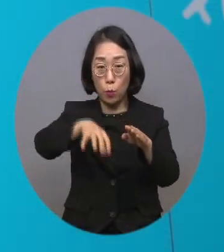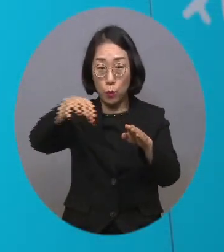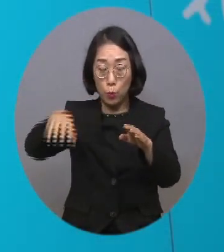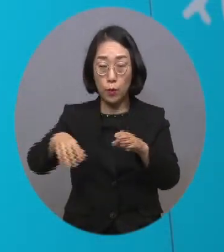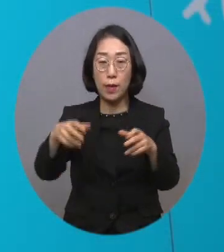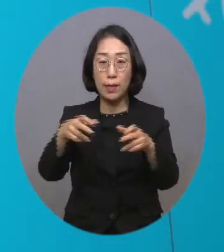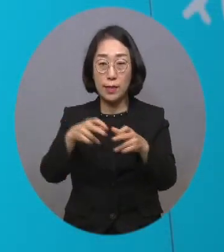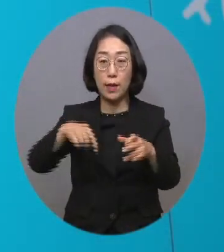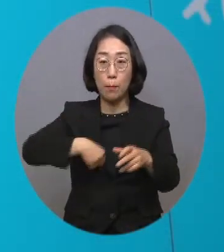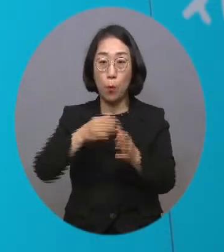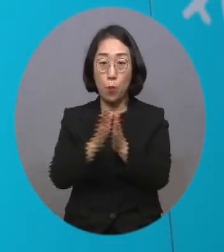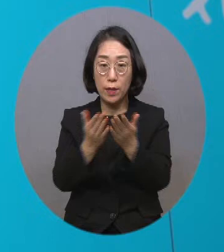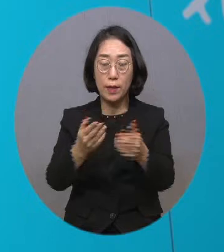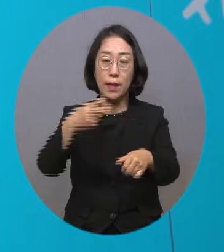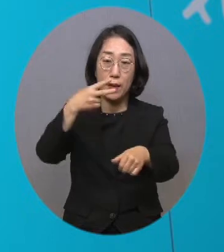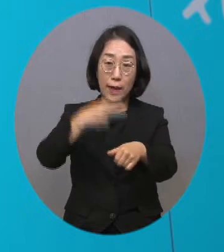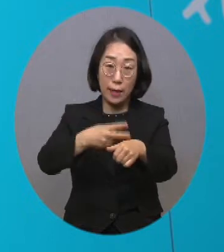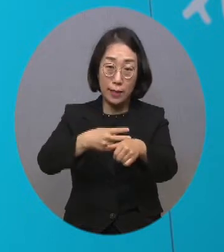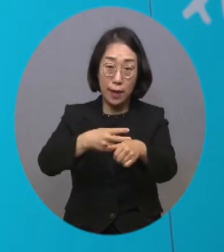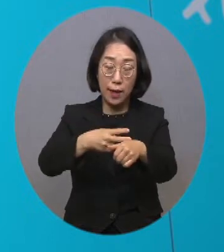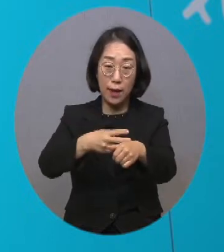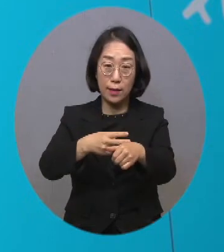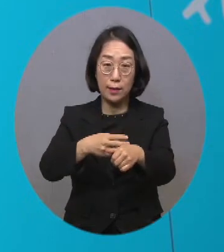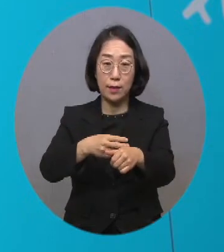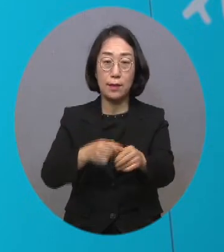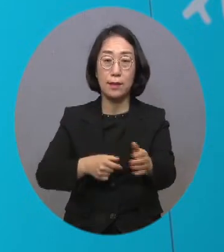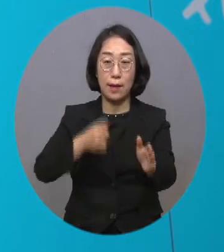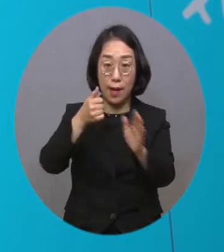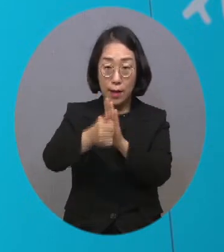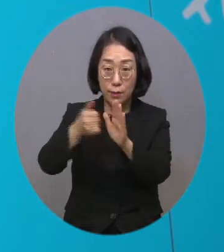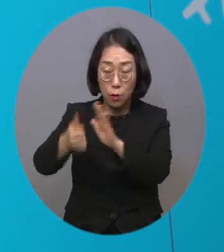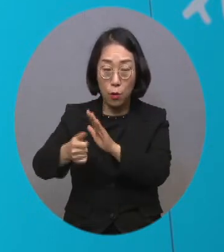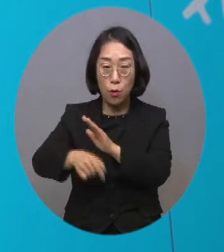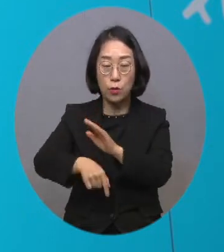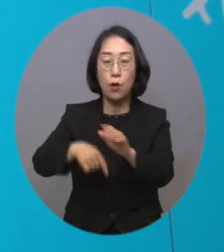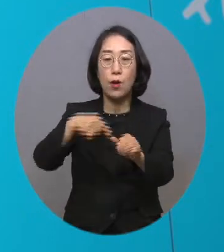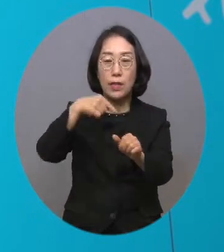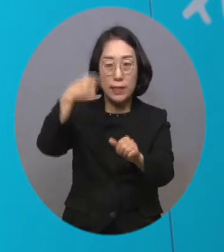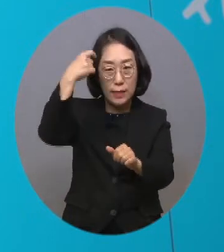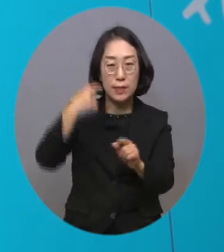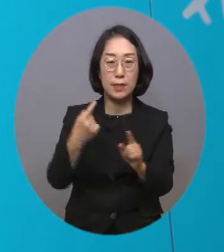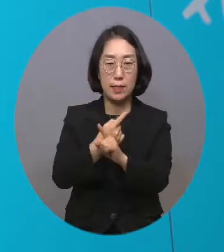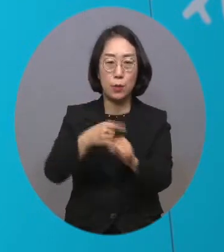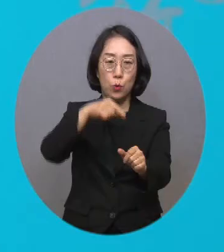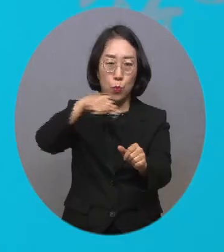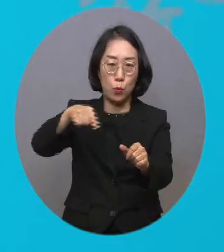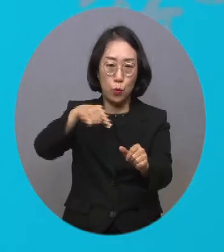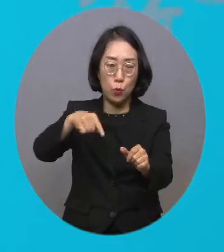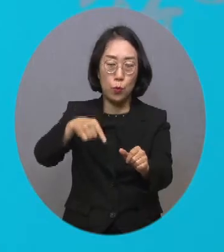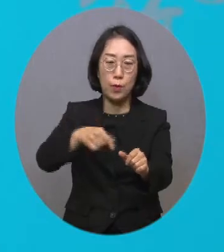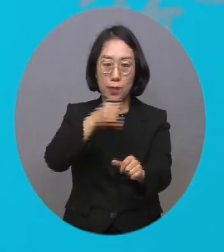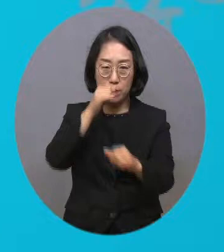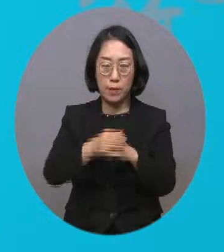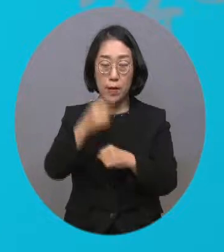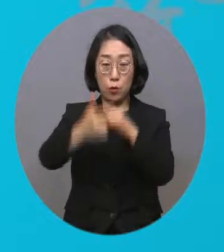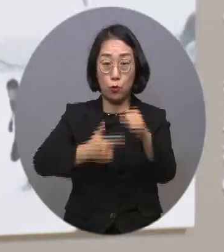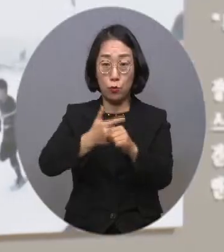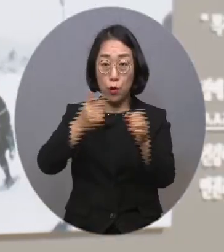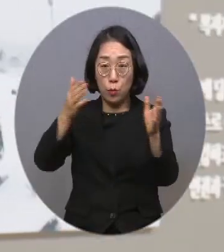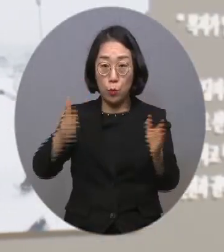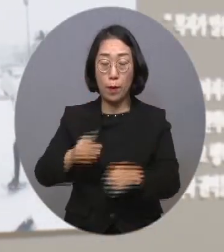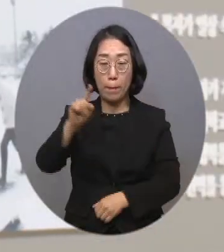장애인 당사자 강사분들께서 가셔서 장애인식 교육을 진행하고 있습니다. 지난 6년